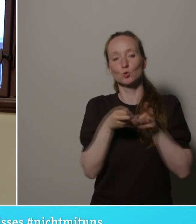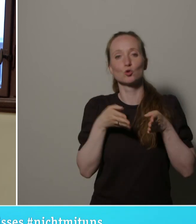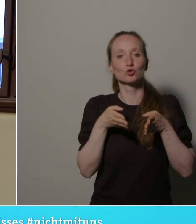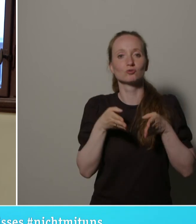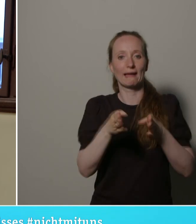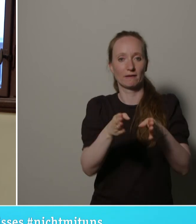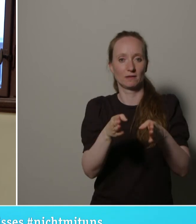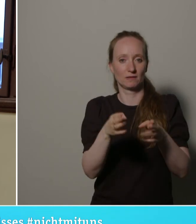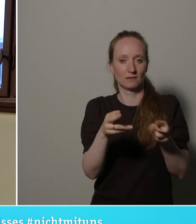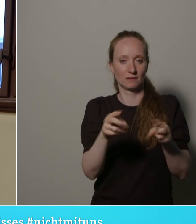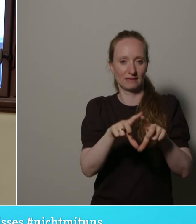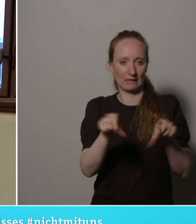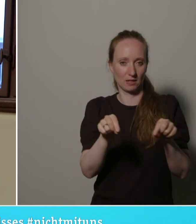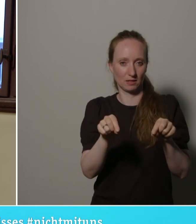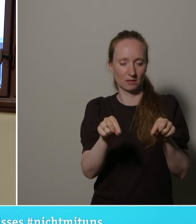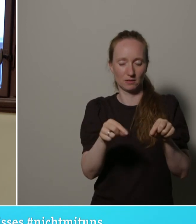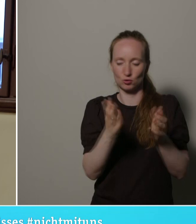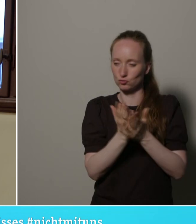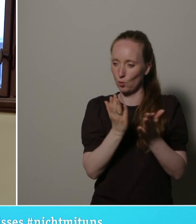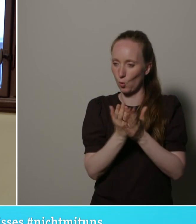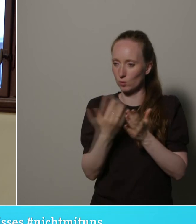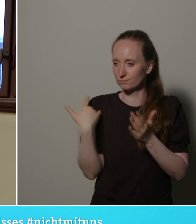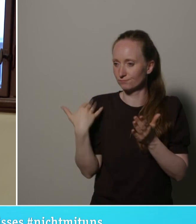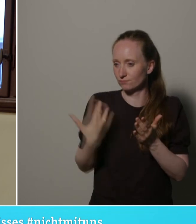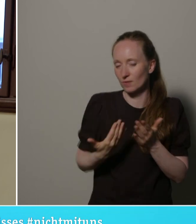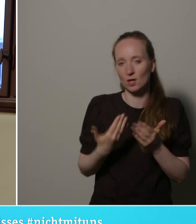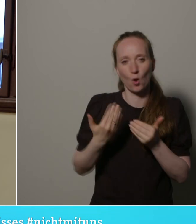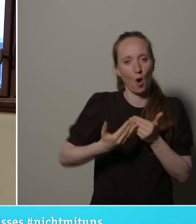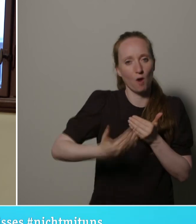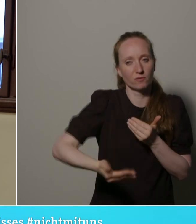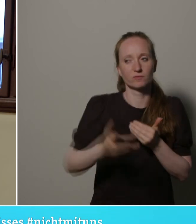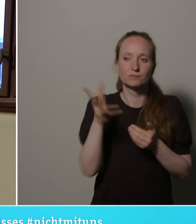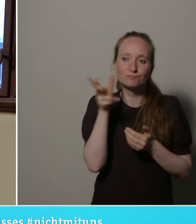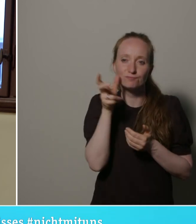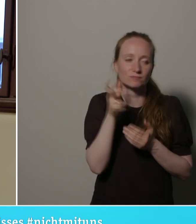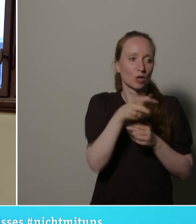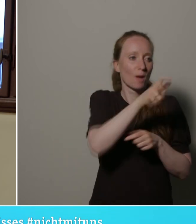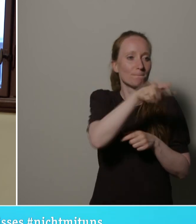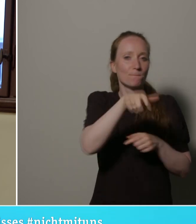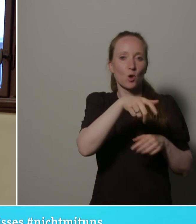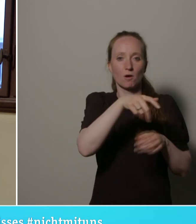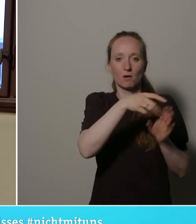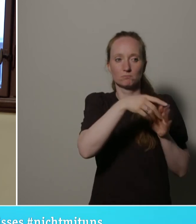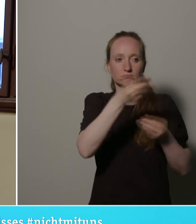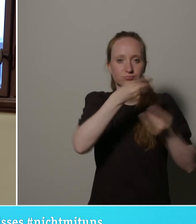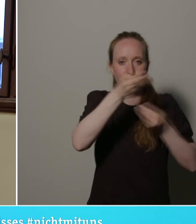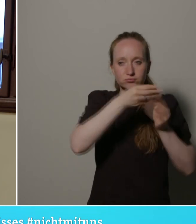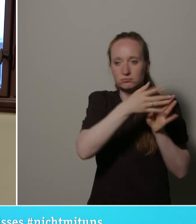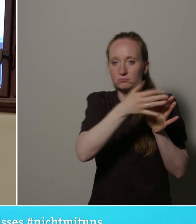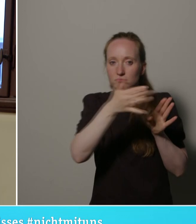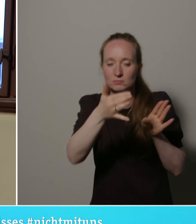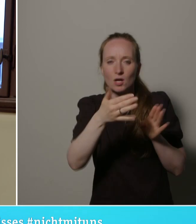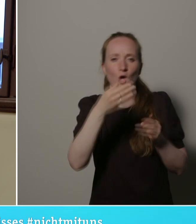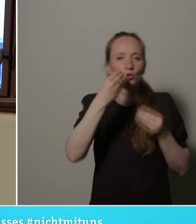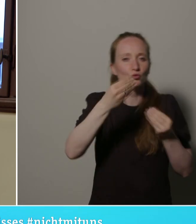ein Ticket, das ich immer wieder in, ich sag mal, Bürgerinnengesprächen höre. Bürgerinnengesprächen deswegen, weil es oft die älteren